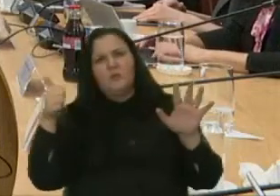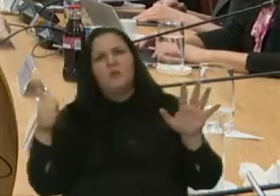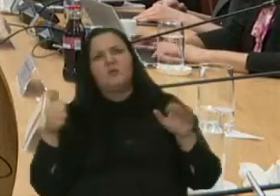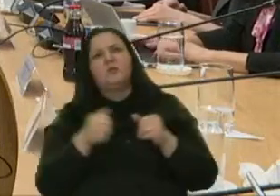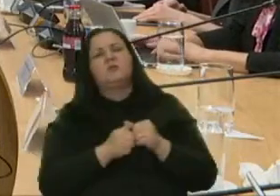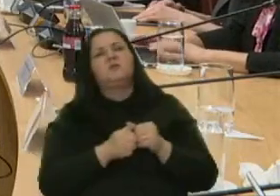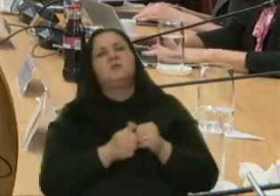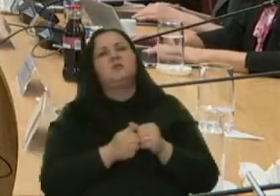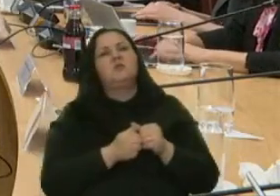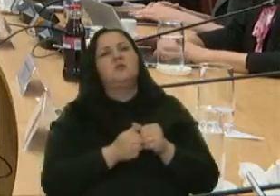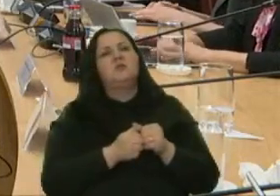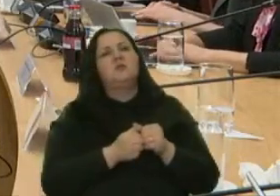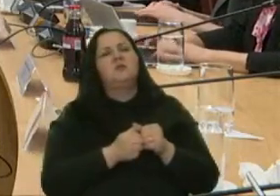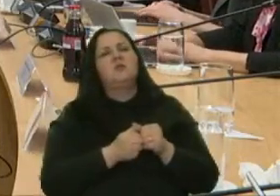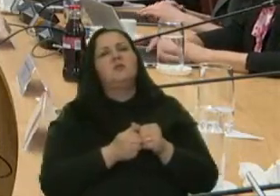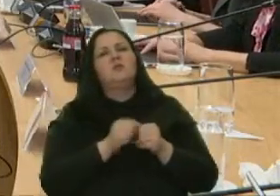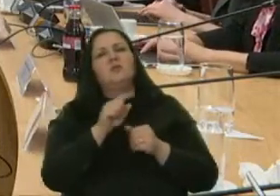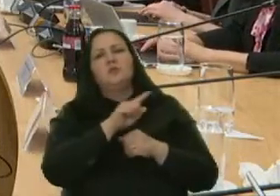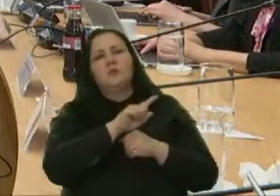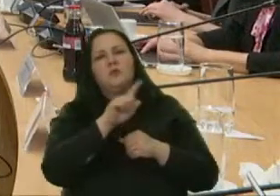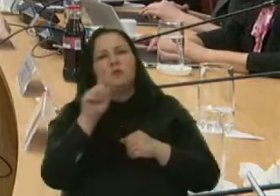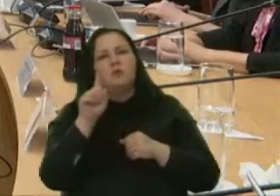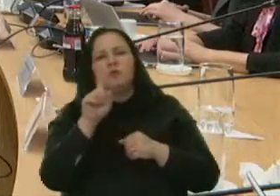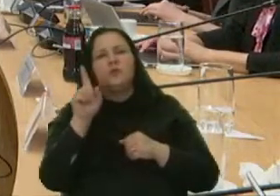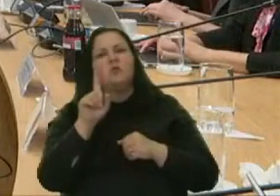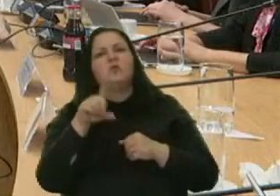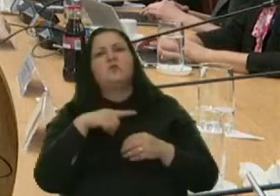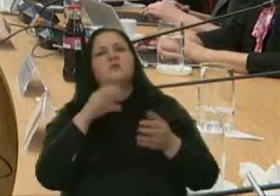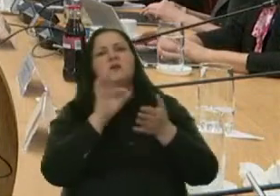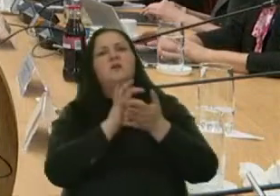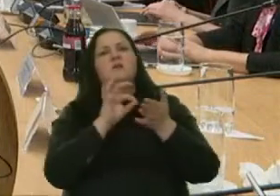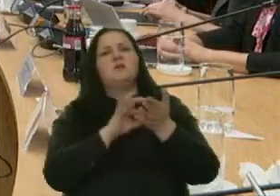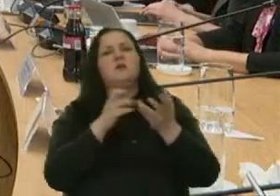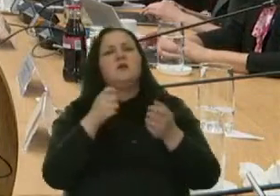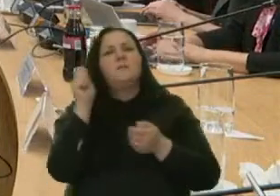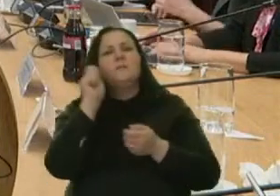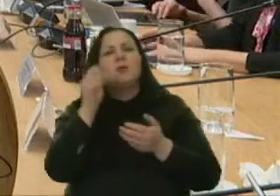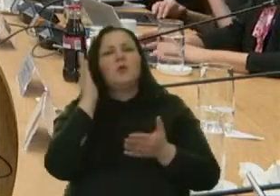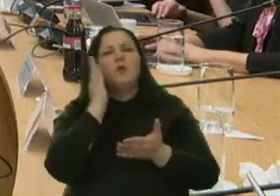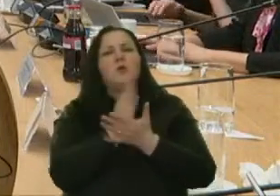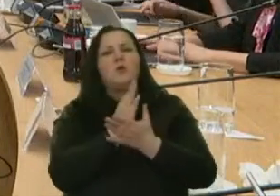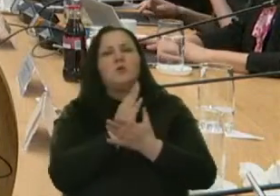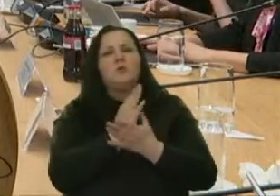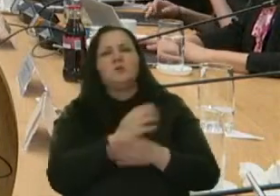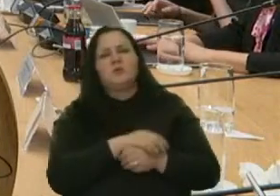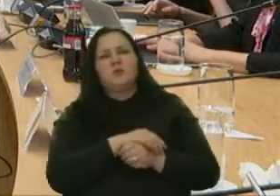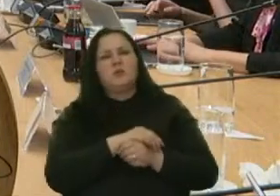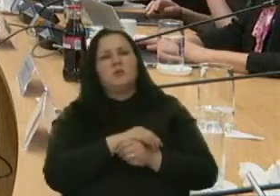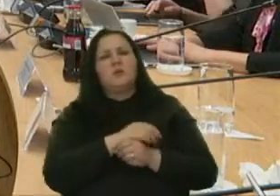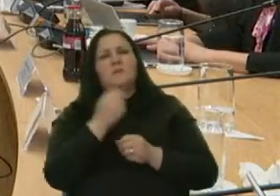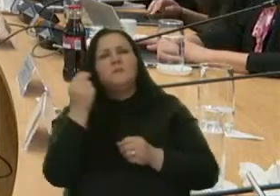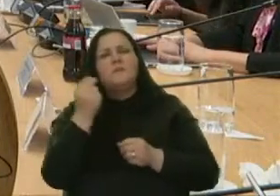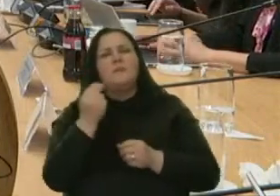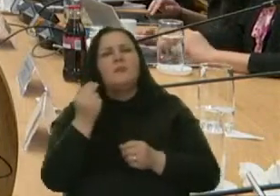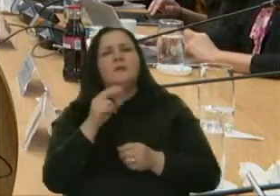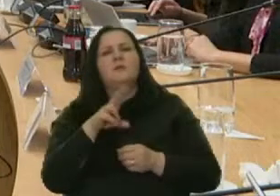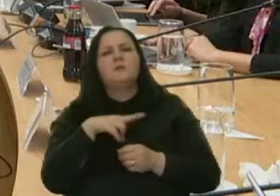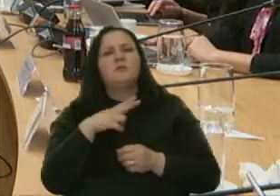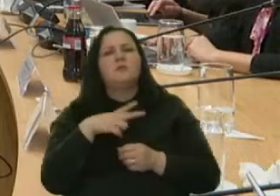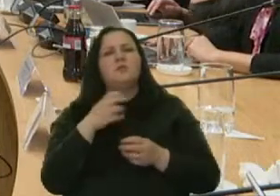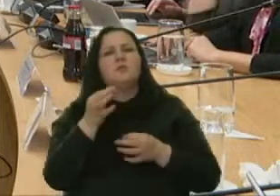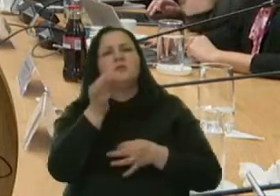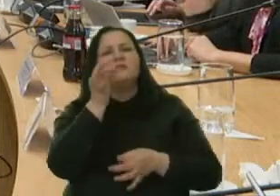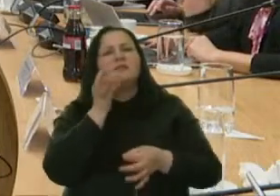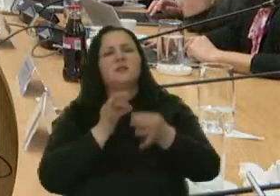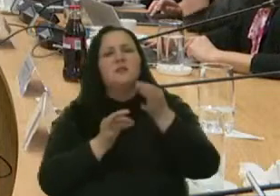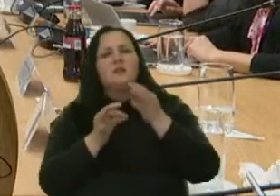asum asta Ă nu s a reglementat în proiectul de hotărâre întrucât nu este incidentă ă pe transferurile